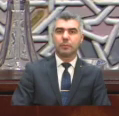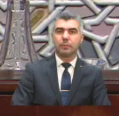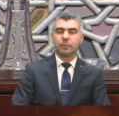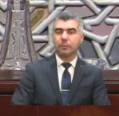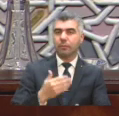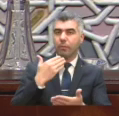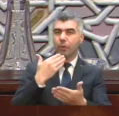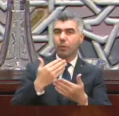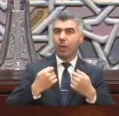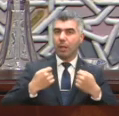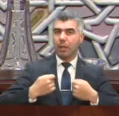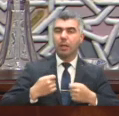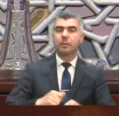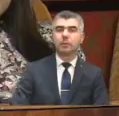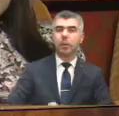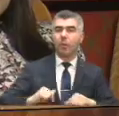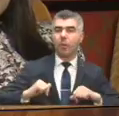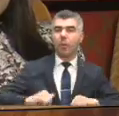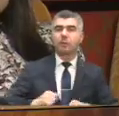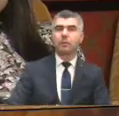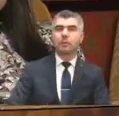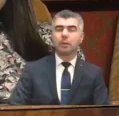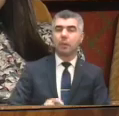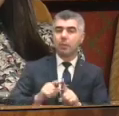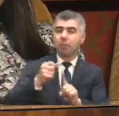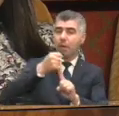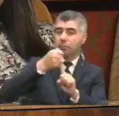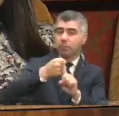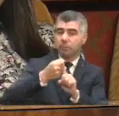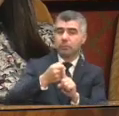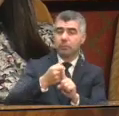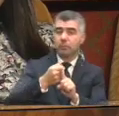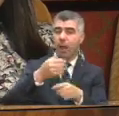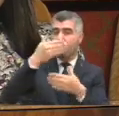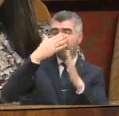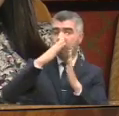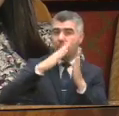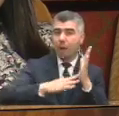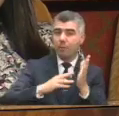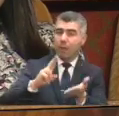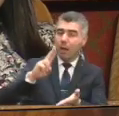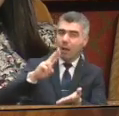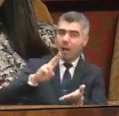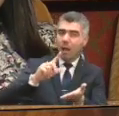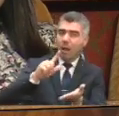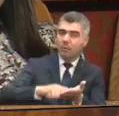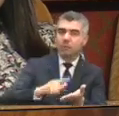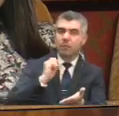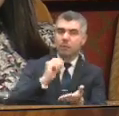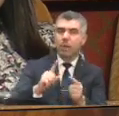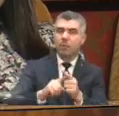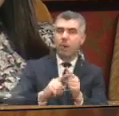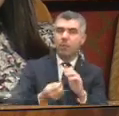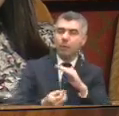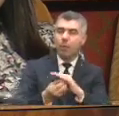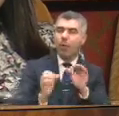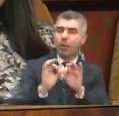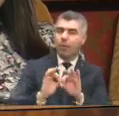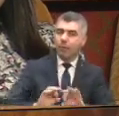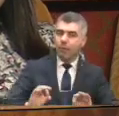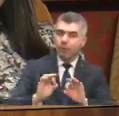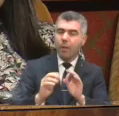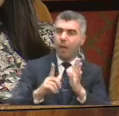شكرا سيدة الرئيسة. السيدة الوزيرة، قطعت بلادنا أشواط مهمة في اعتماد منظومة محاربة الفساد، لا سيما على مستوى